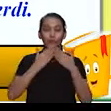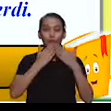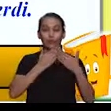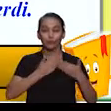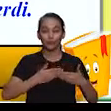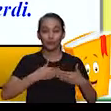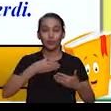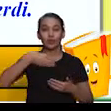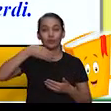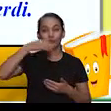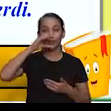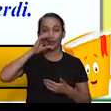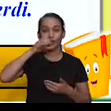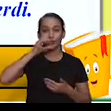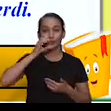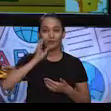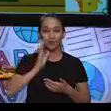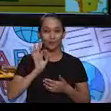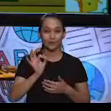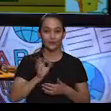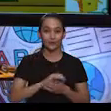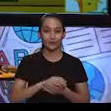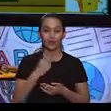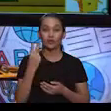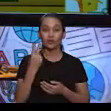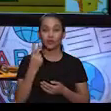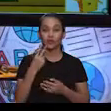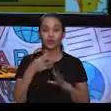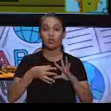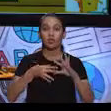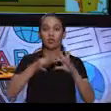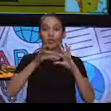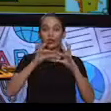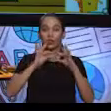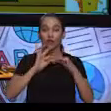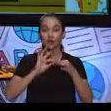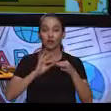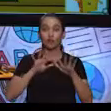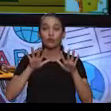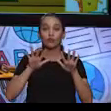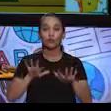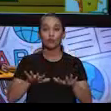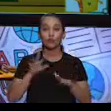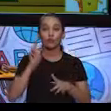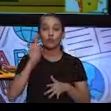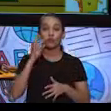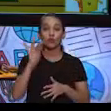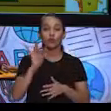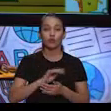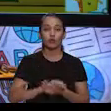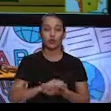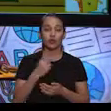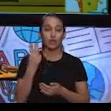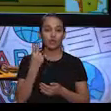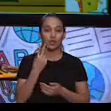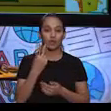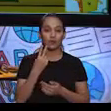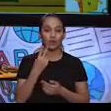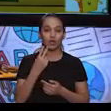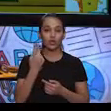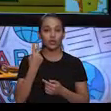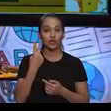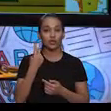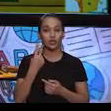iste'mol qiladigan ichimlik. Ikkinchisida esa o'rindiq, joy. Ikkalasi ham ikki